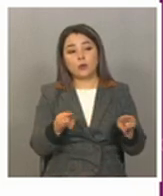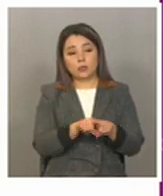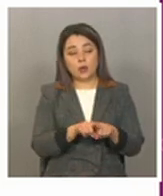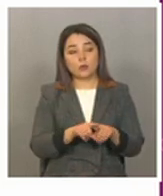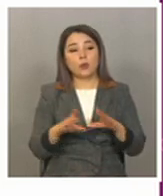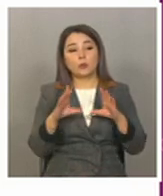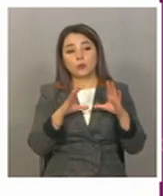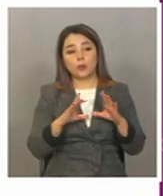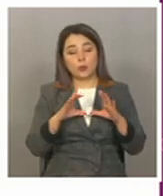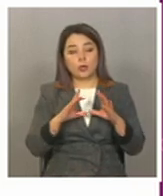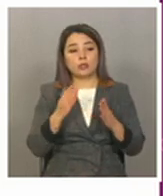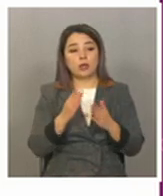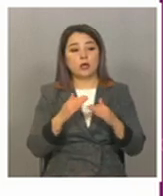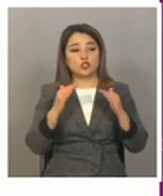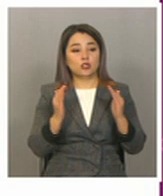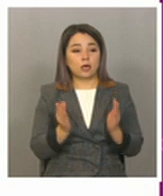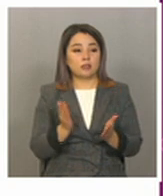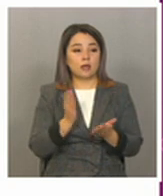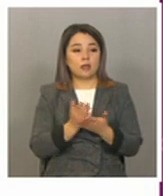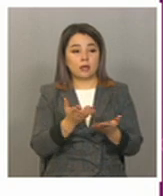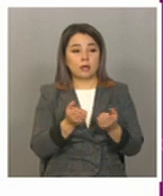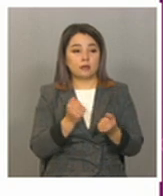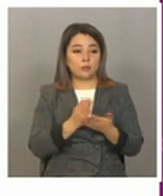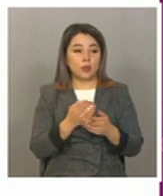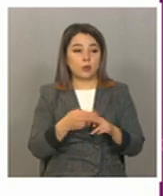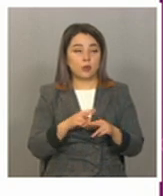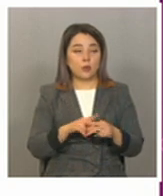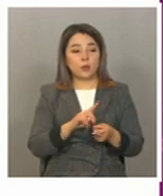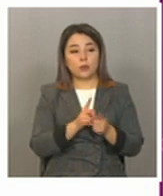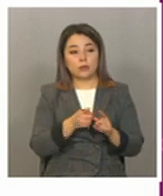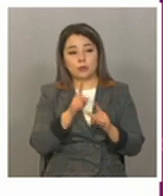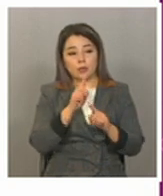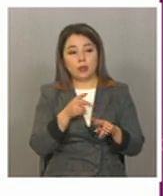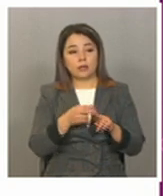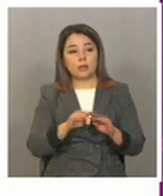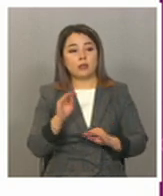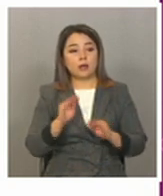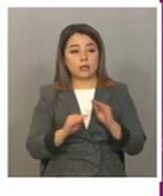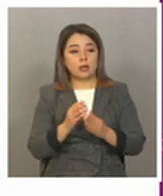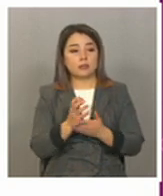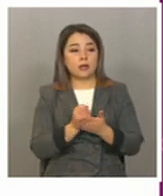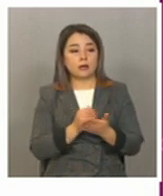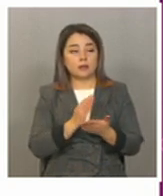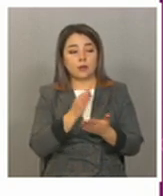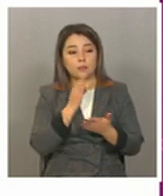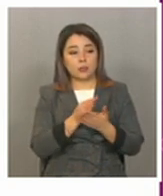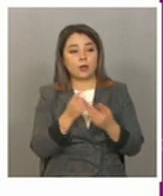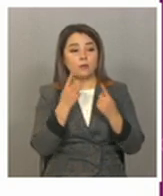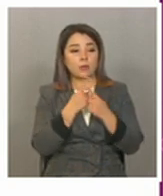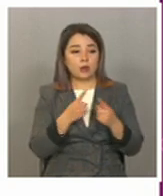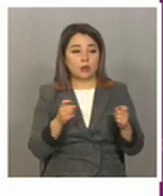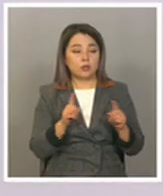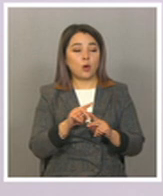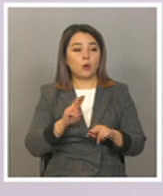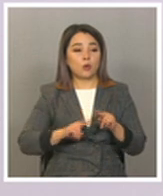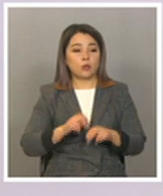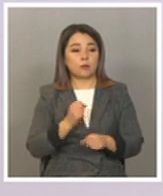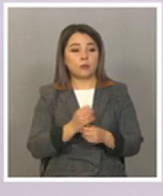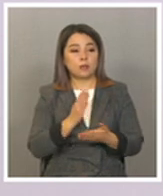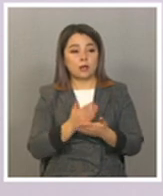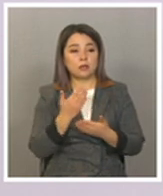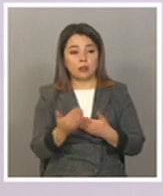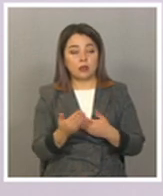дөңгелек жақшаларға алынатын және өзгермейтін элементтерді сақтайтын мәліметтер құрылымы.